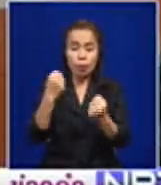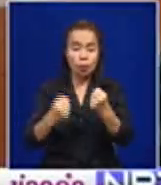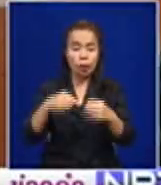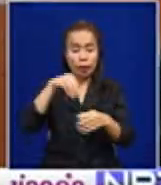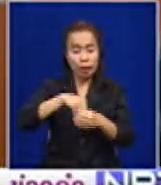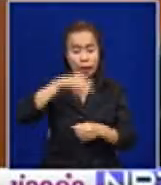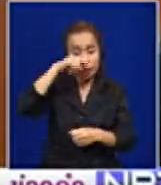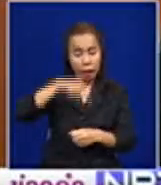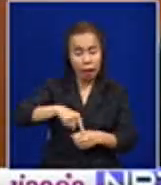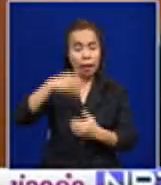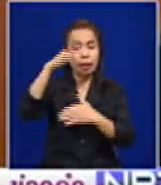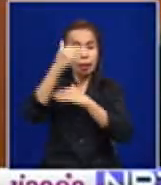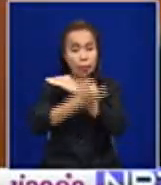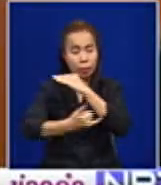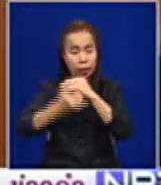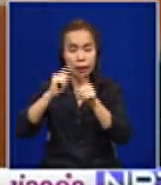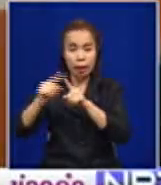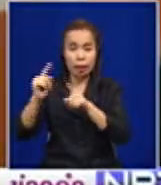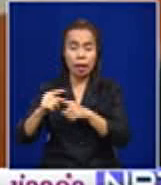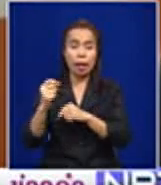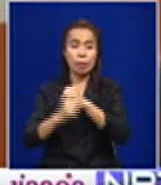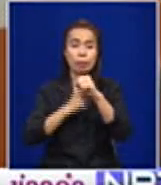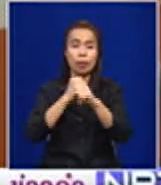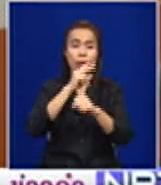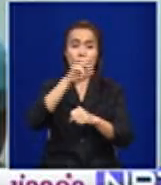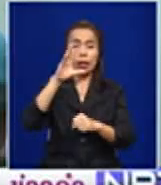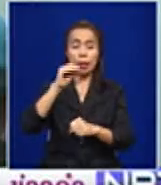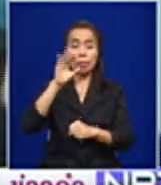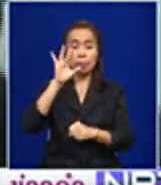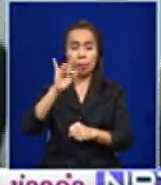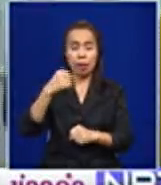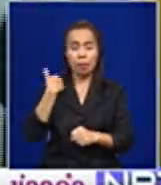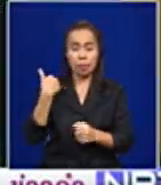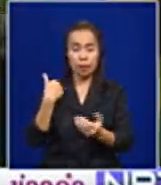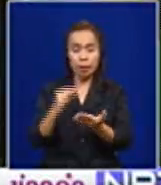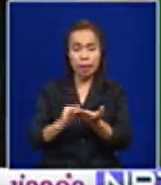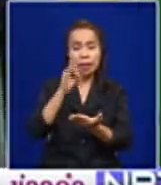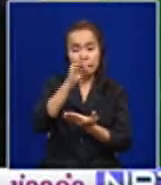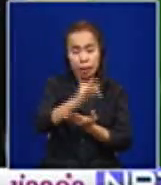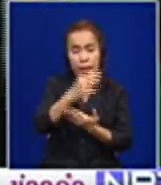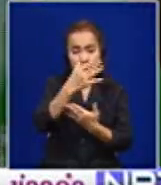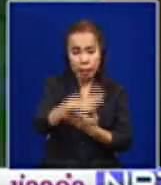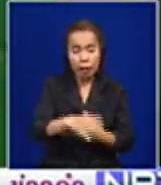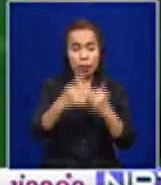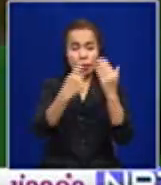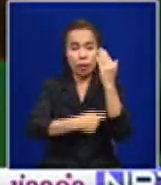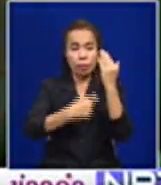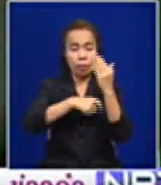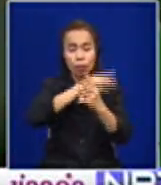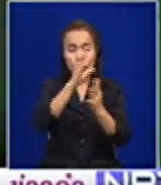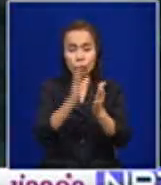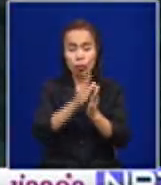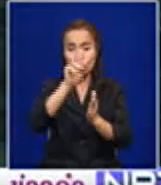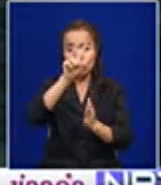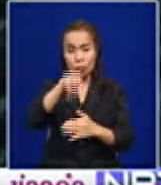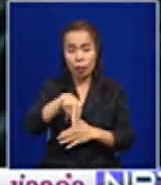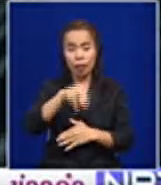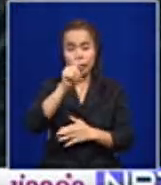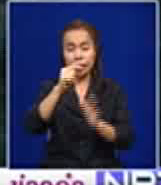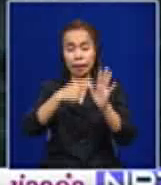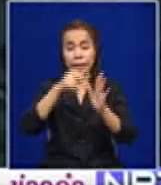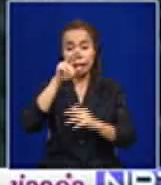ประเทศในปี 2558มีการใช้ยางพาราเพื่อแปรรูปเป็นยางล้อจำนวน 22,000ตันและปี